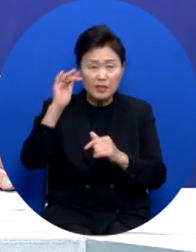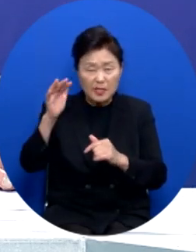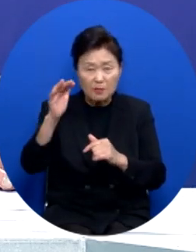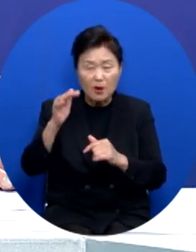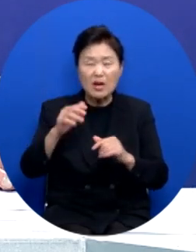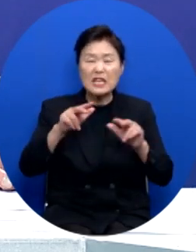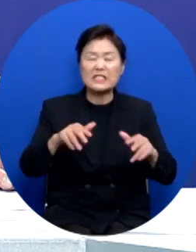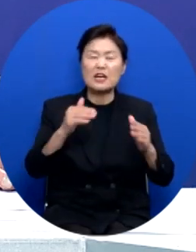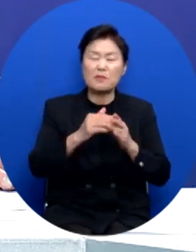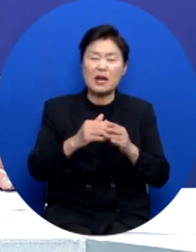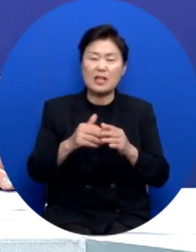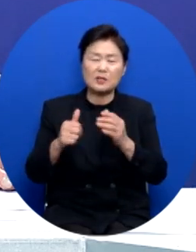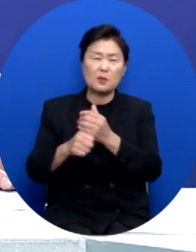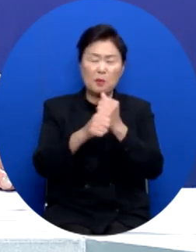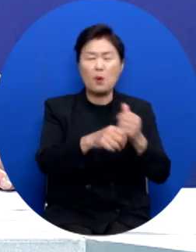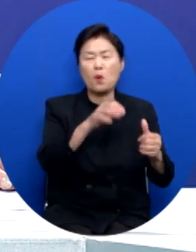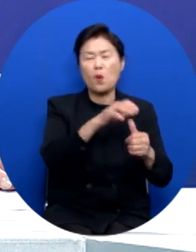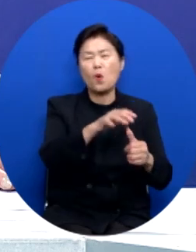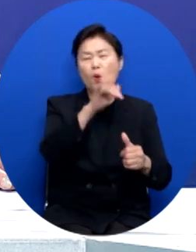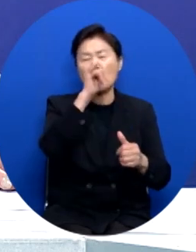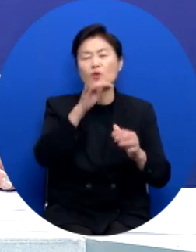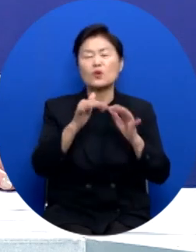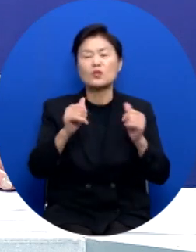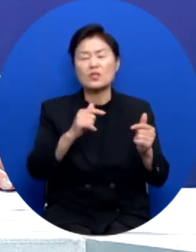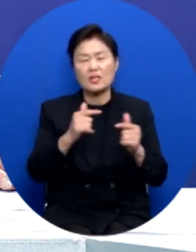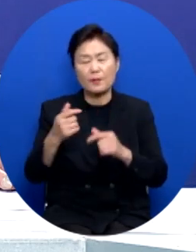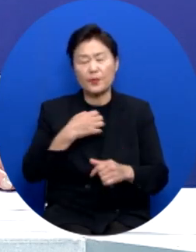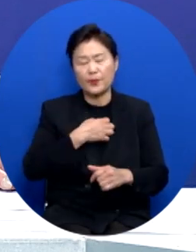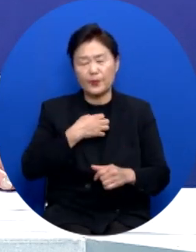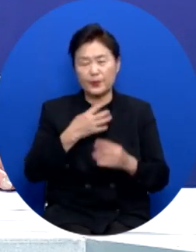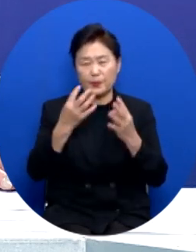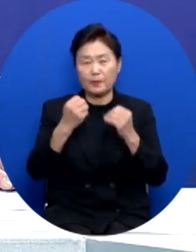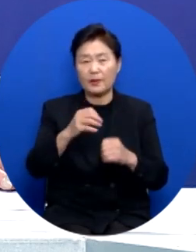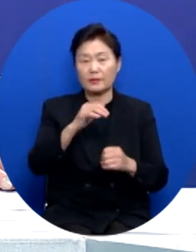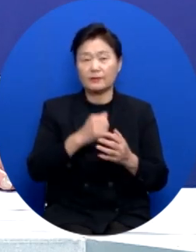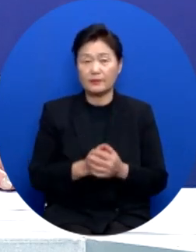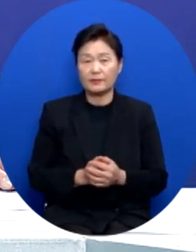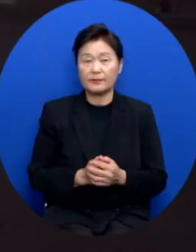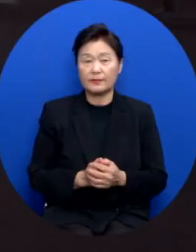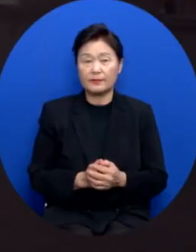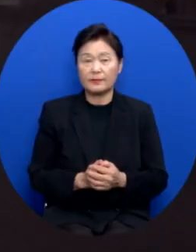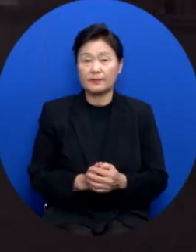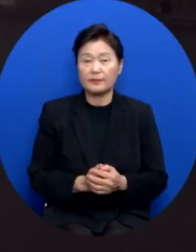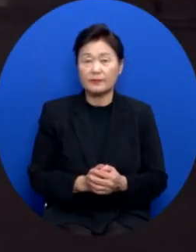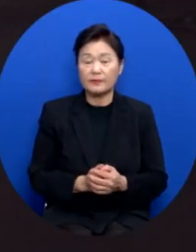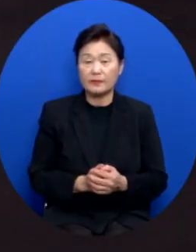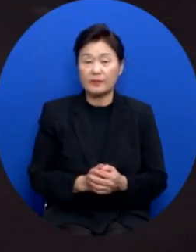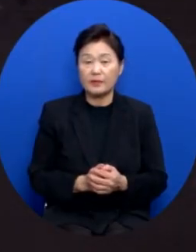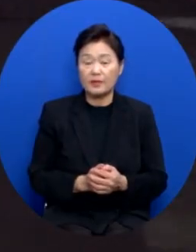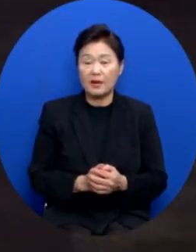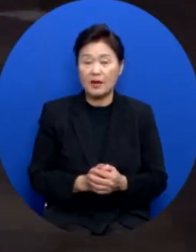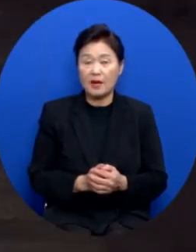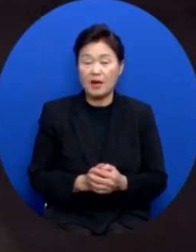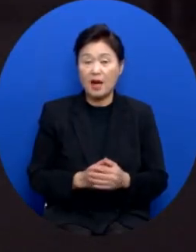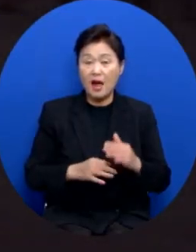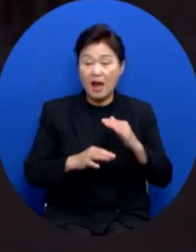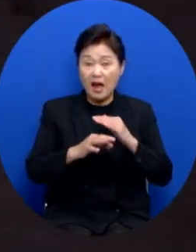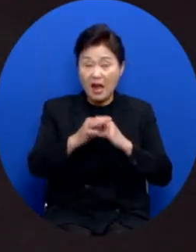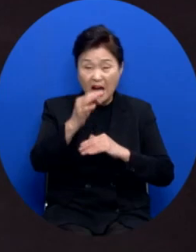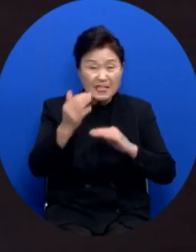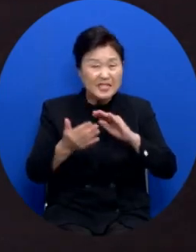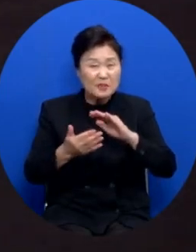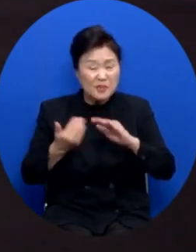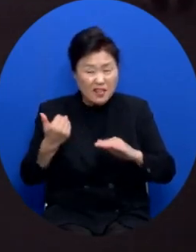현실에 안타까움을 표했습니다. 이스라엘 명형주 통신원이 전해드립니다. 동이 트기 전 어둠이